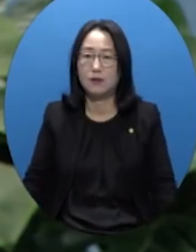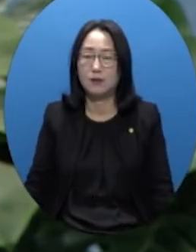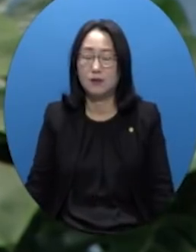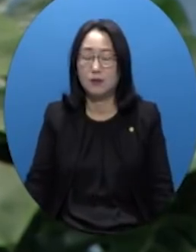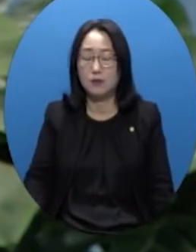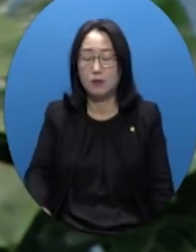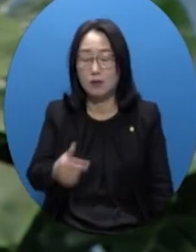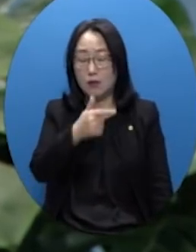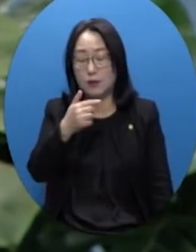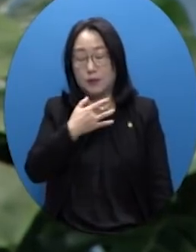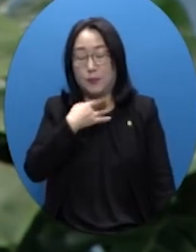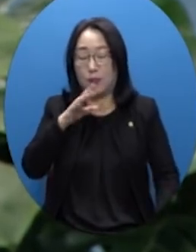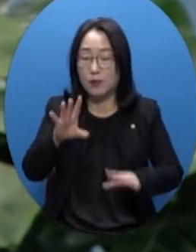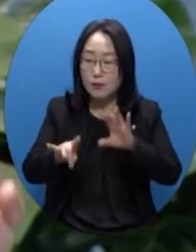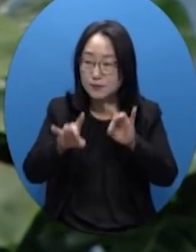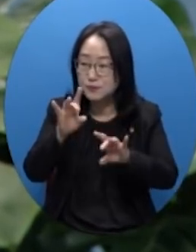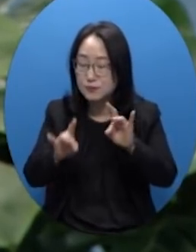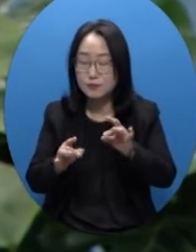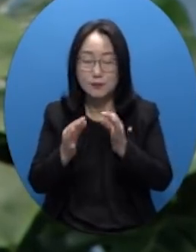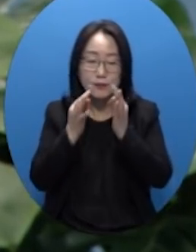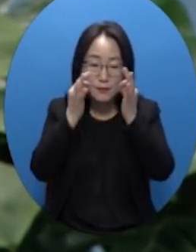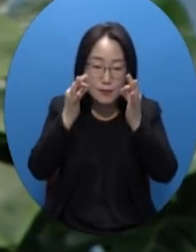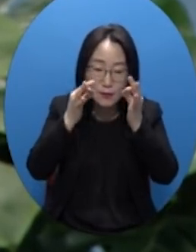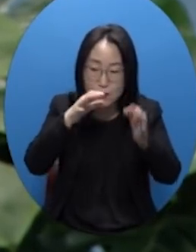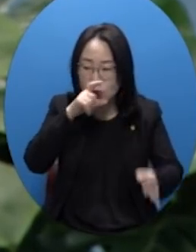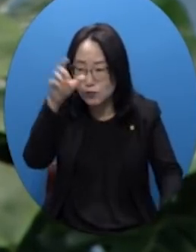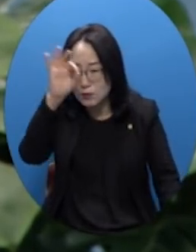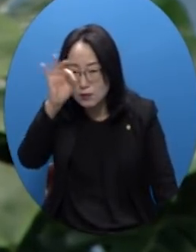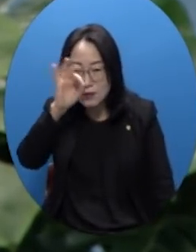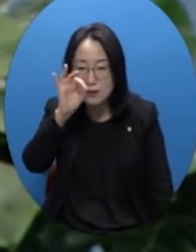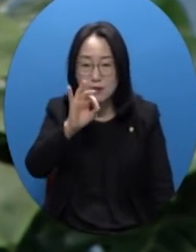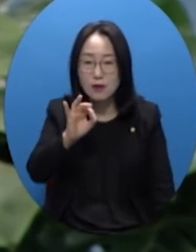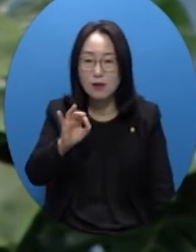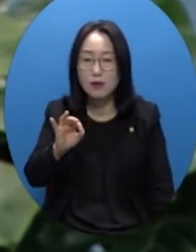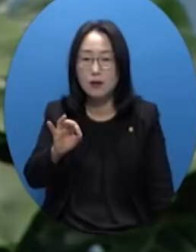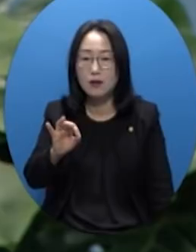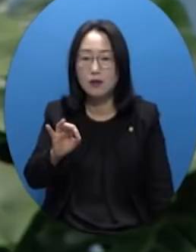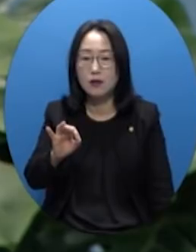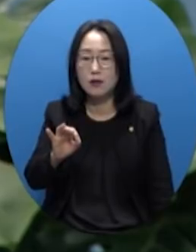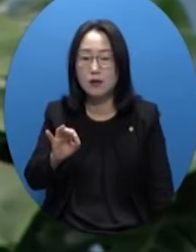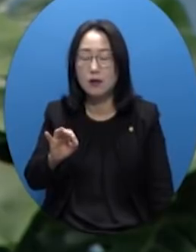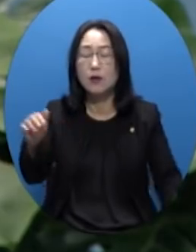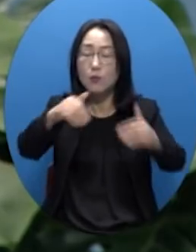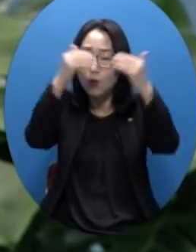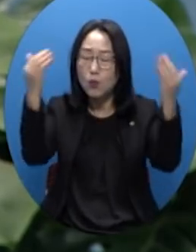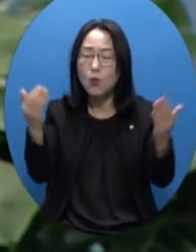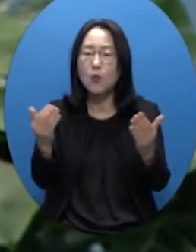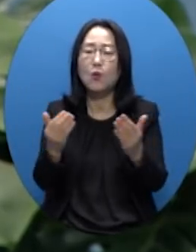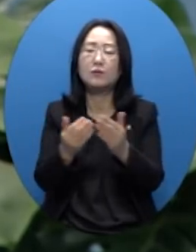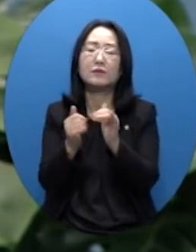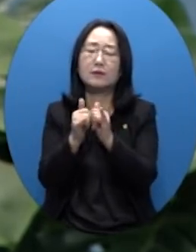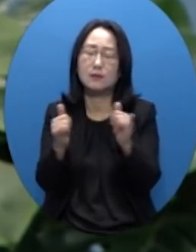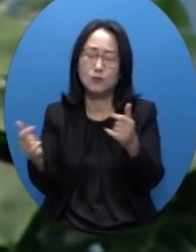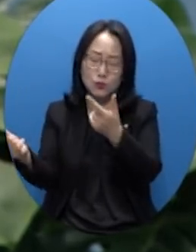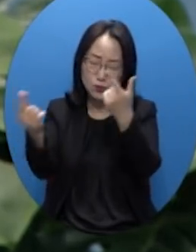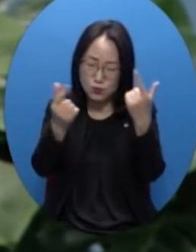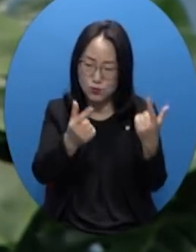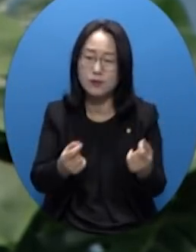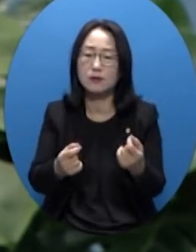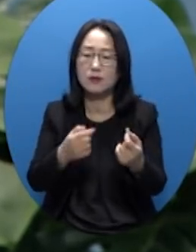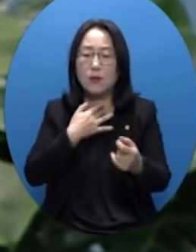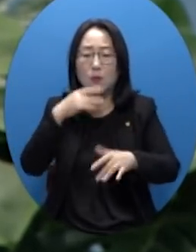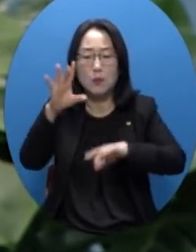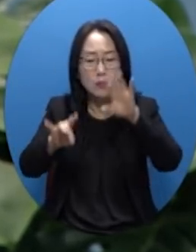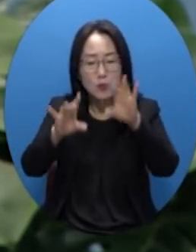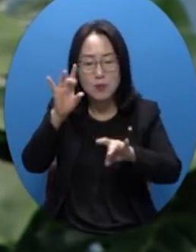넘어라 목이 말라 간절히 불을 찾습니다 모든 인생의 이처럼 목마름에 인생을 살고 있습니다